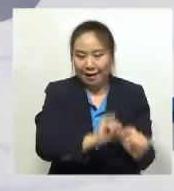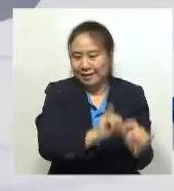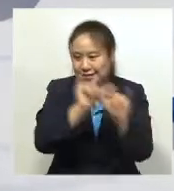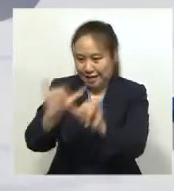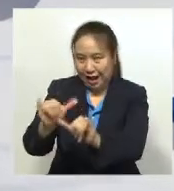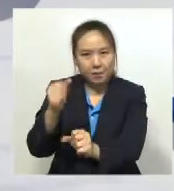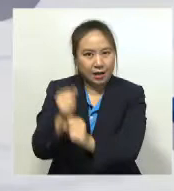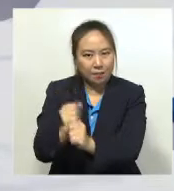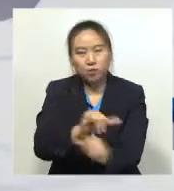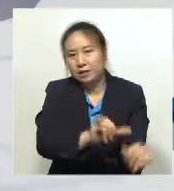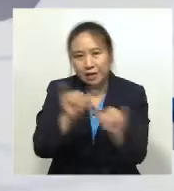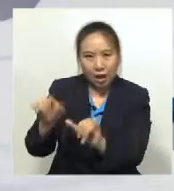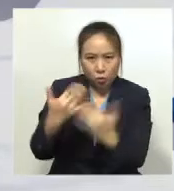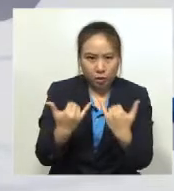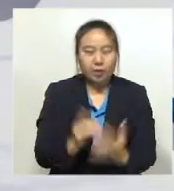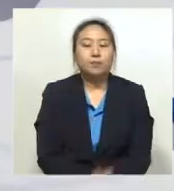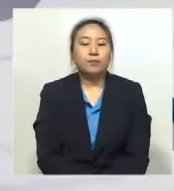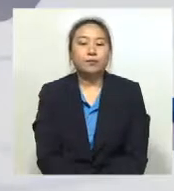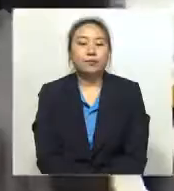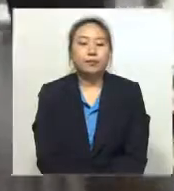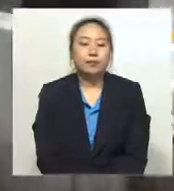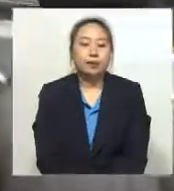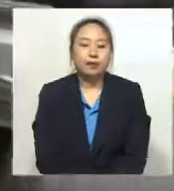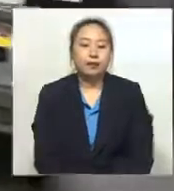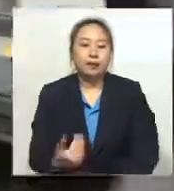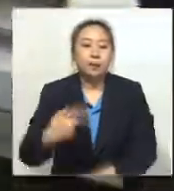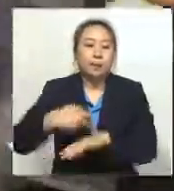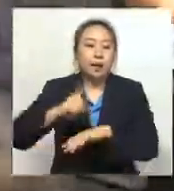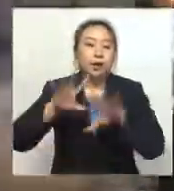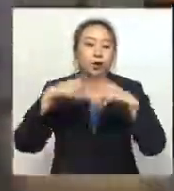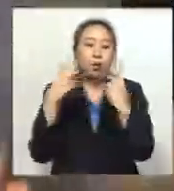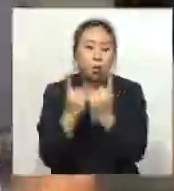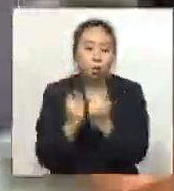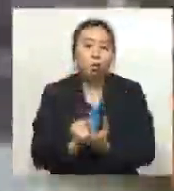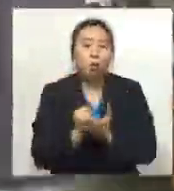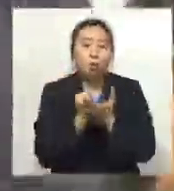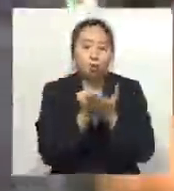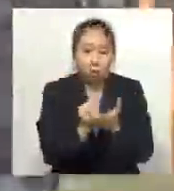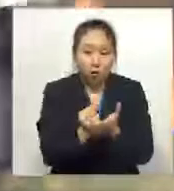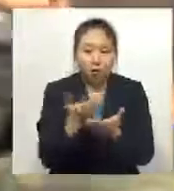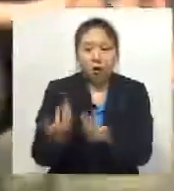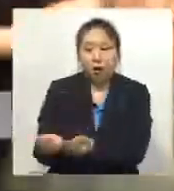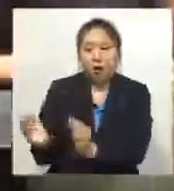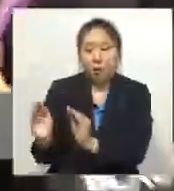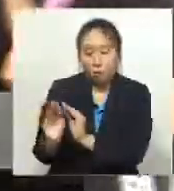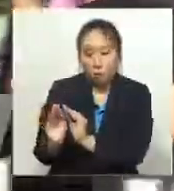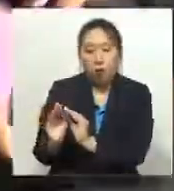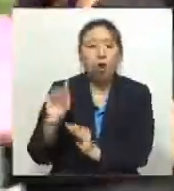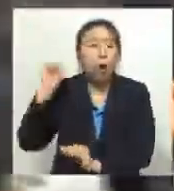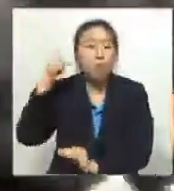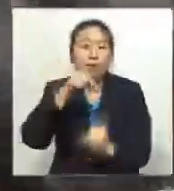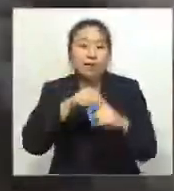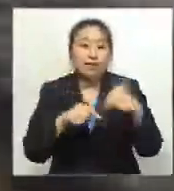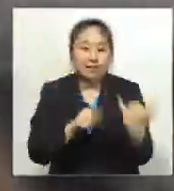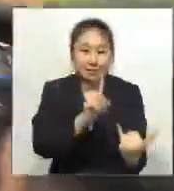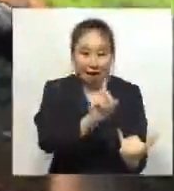าคหนึ่งแล้วภายในวันนี้ค่ะโดยนายอัจฉริยะเรืองรัตนพงศ์ประธานชมรมช่วยเหลือเหยื่ออาชญากรรมพร้อมกับครอบครัวของน้องหญิงนะคะได้เ